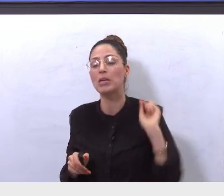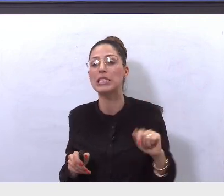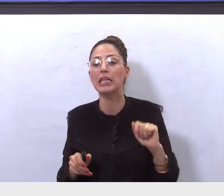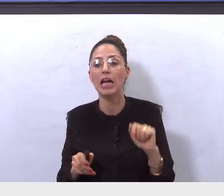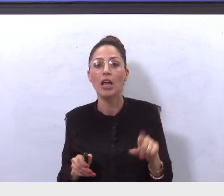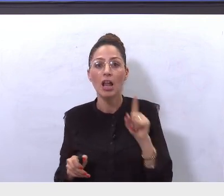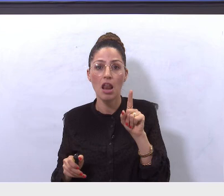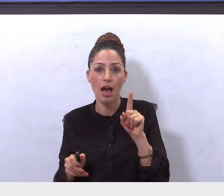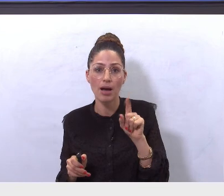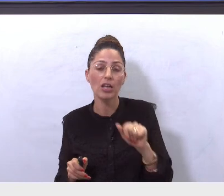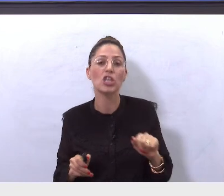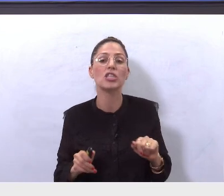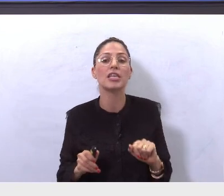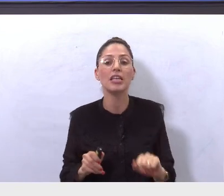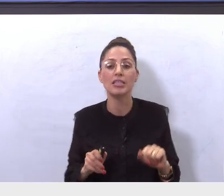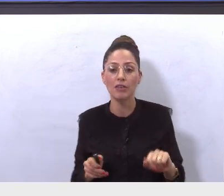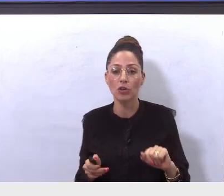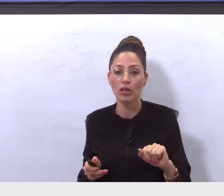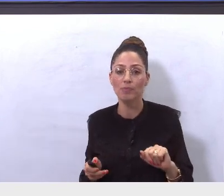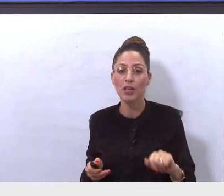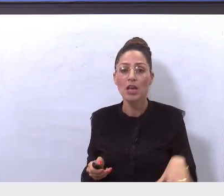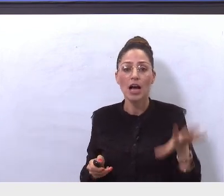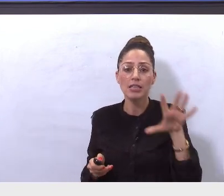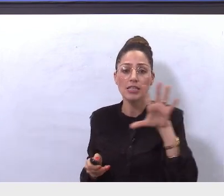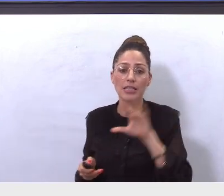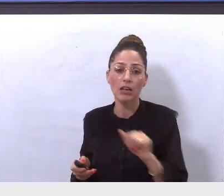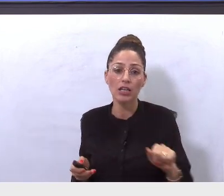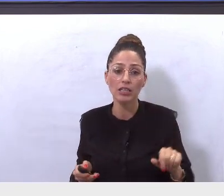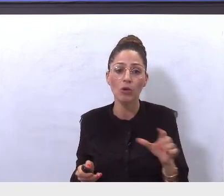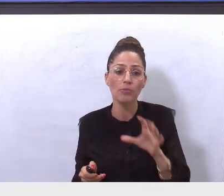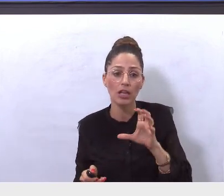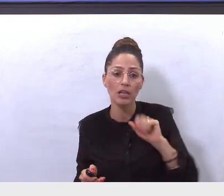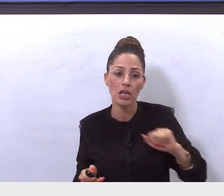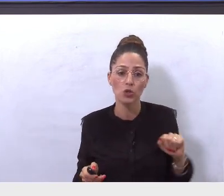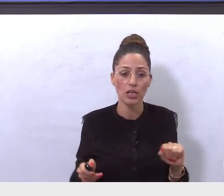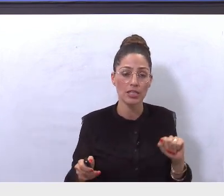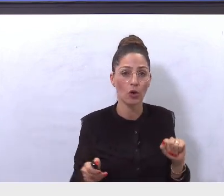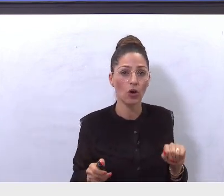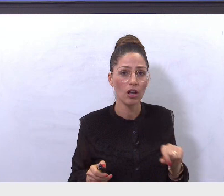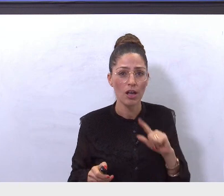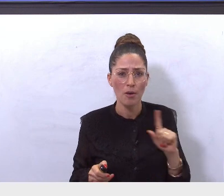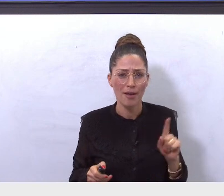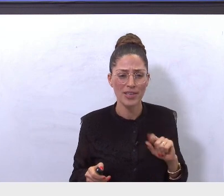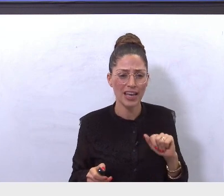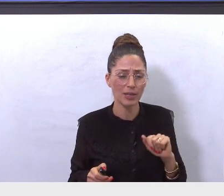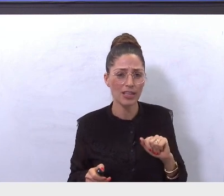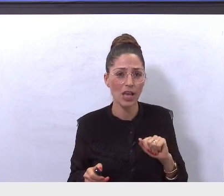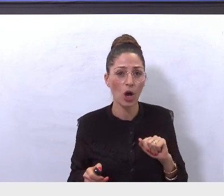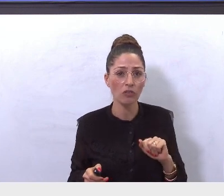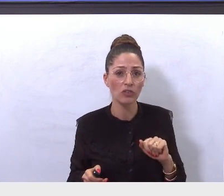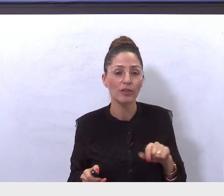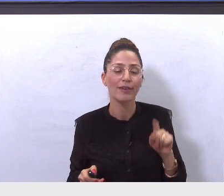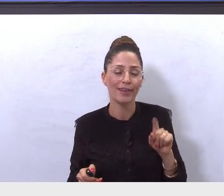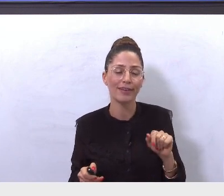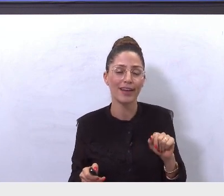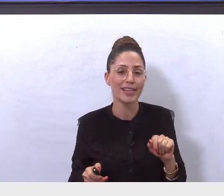מדביקים בפלסטלינה. למה? כדי שזה יהיה יציב יותר. אז הנה סידרתי לי, אתם רואים את הליליה השושן הצחור. מזהים את